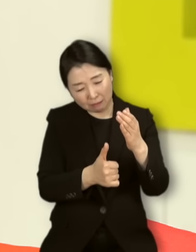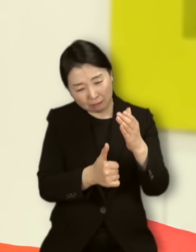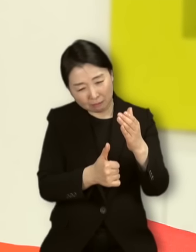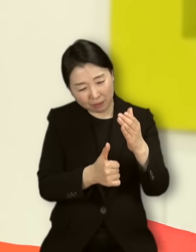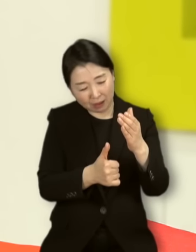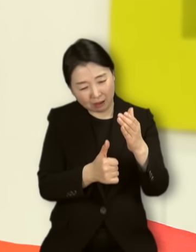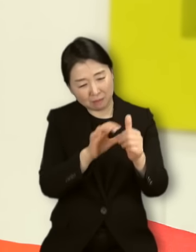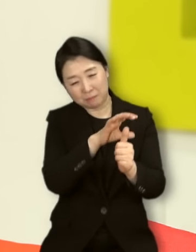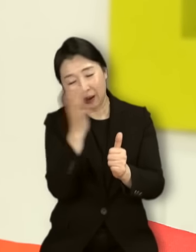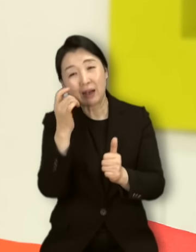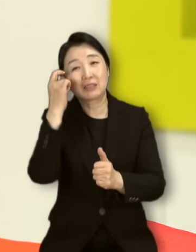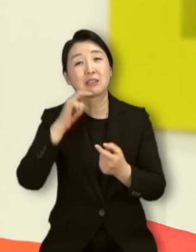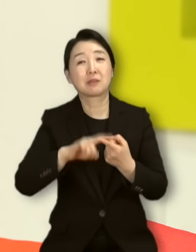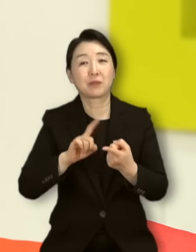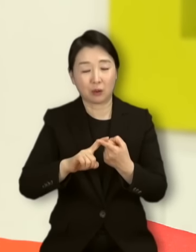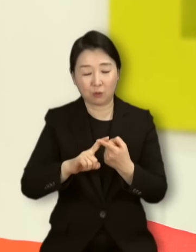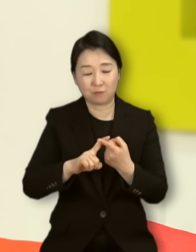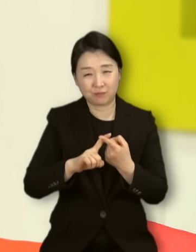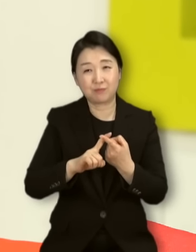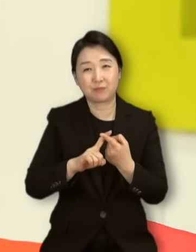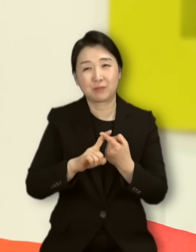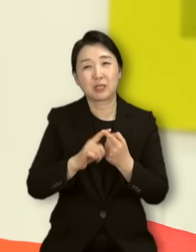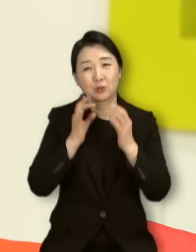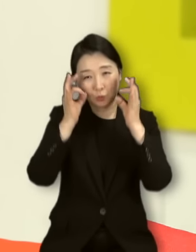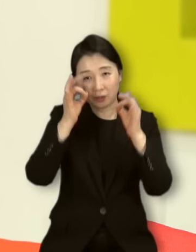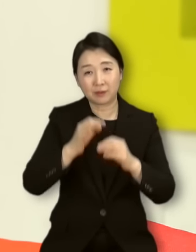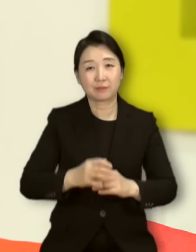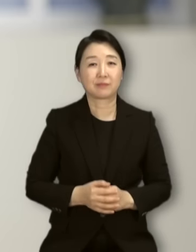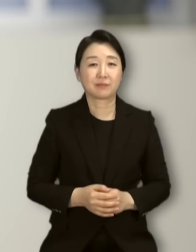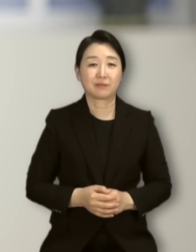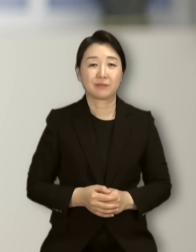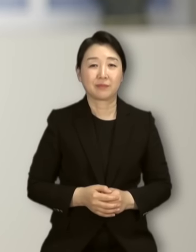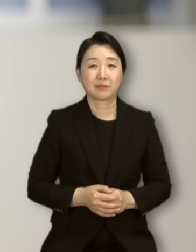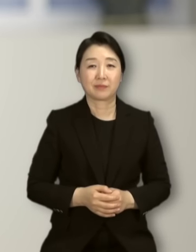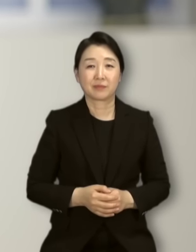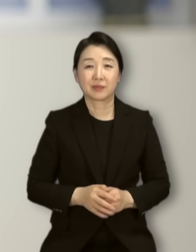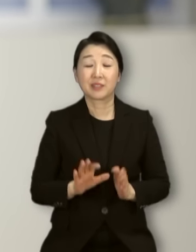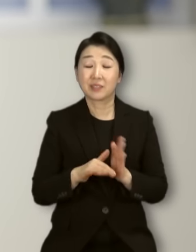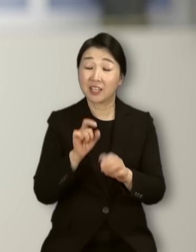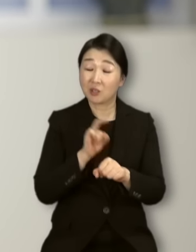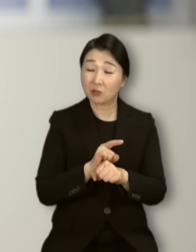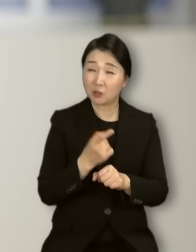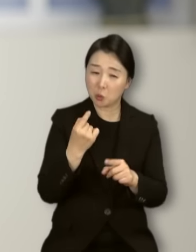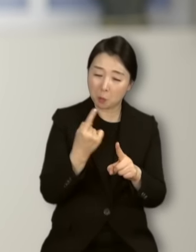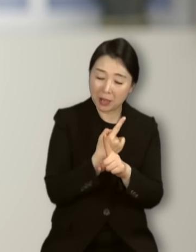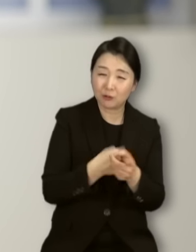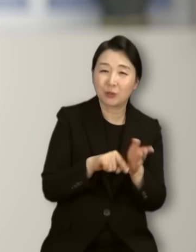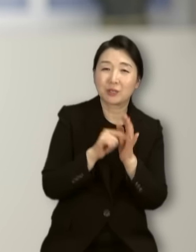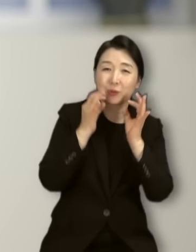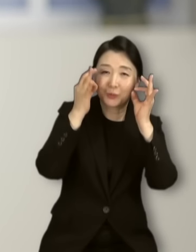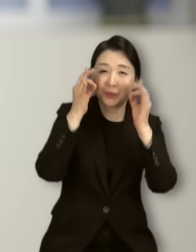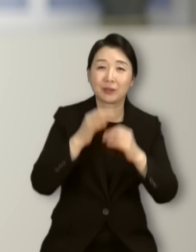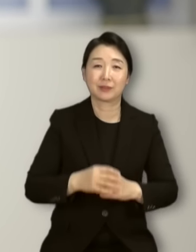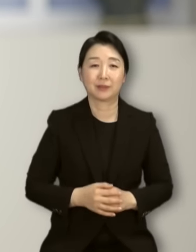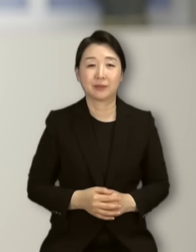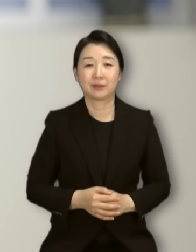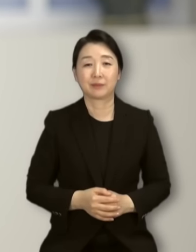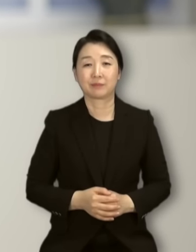바꾸려고 노력을 하게 됐어요 그 교회를 다니면서 신앙적으로 더 노력을 하셨군요 예 그러면서 많이 성격도 많이 바꾸려고 노력을